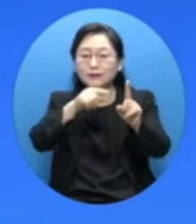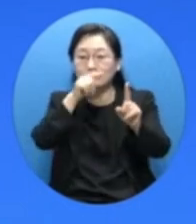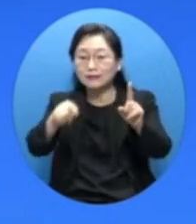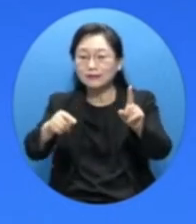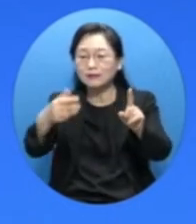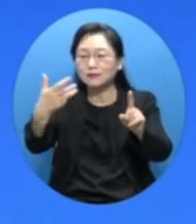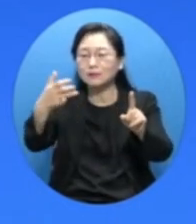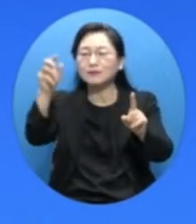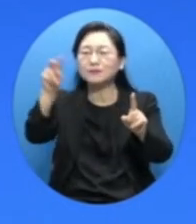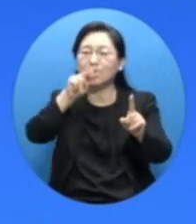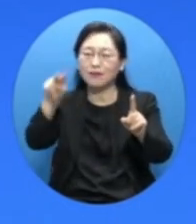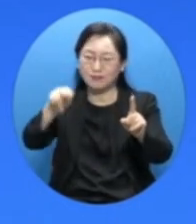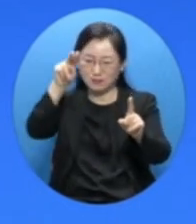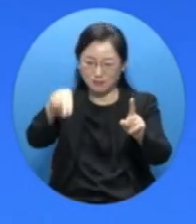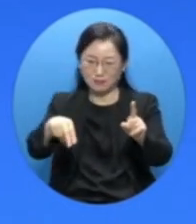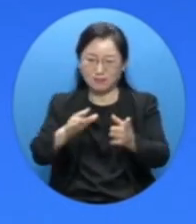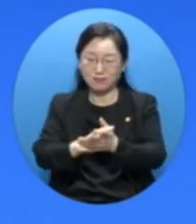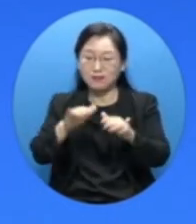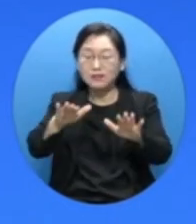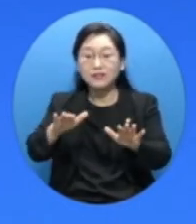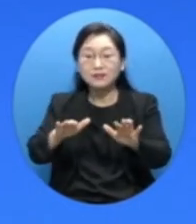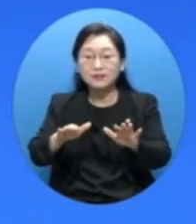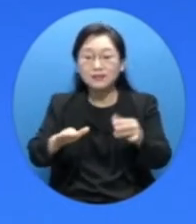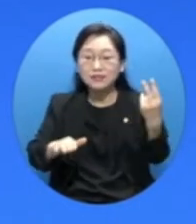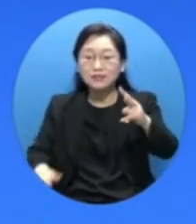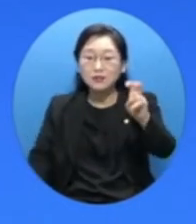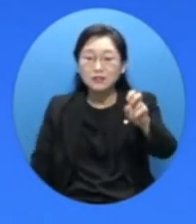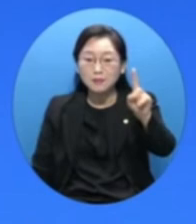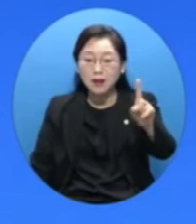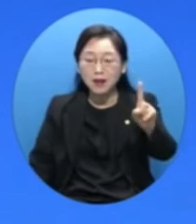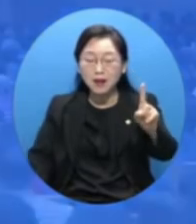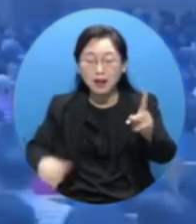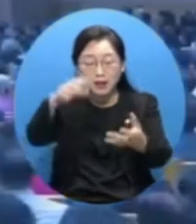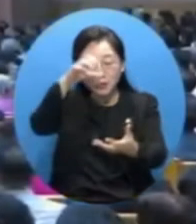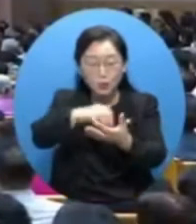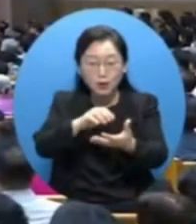$80입니다 지금 얼마인지 아세요? 2021년 통계를 보니까